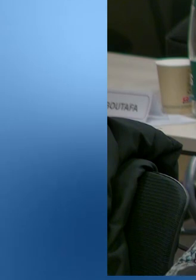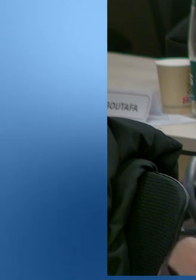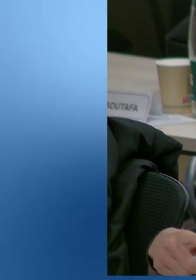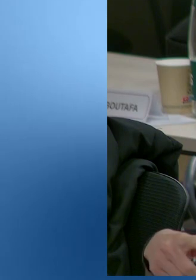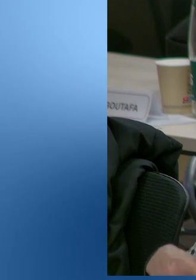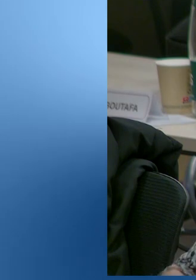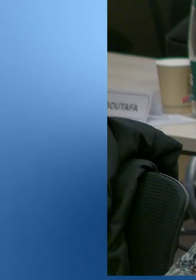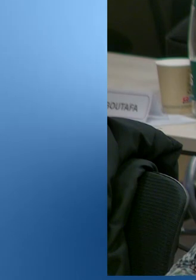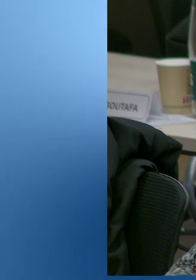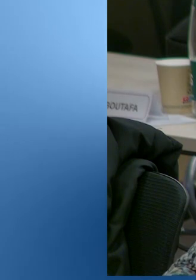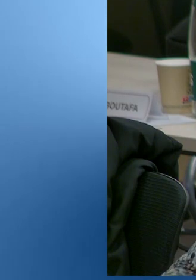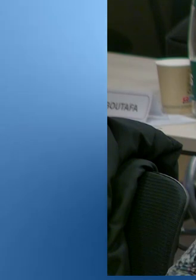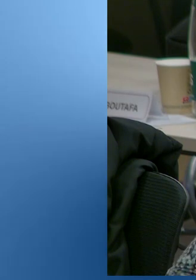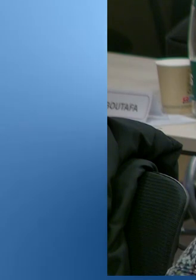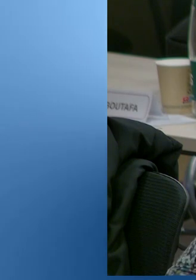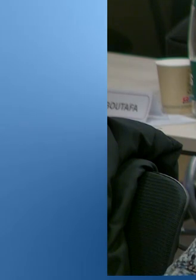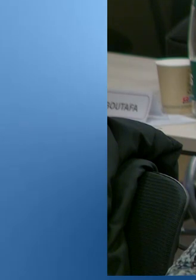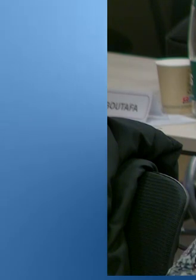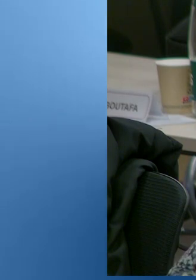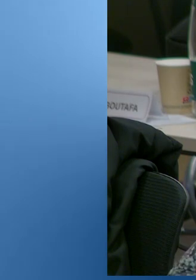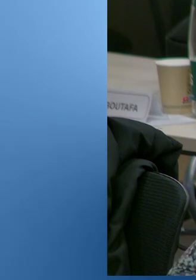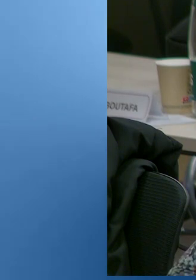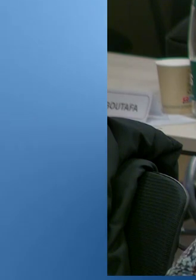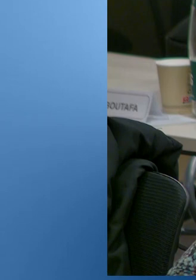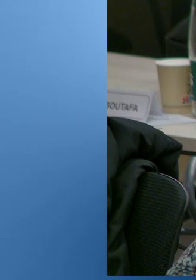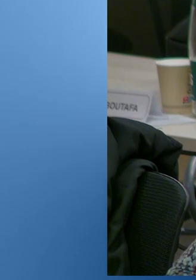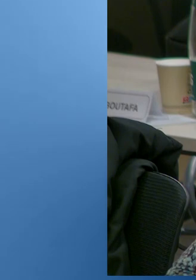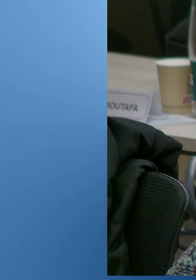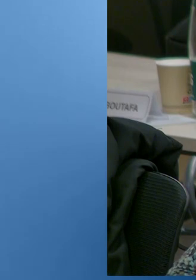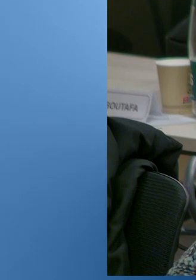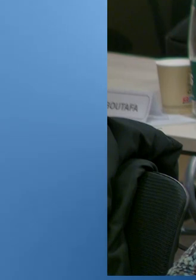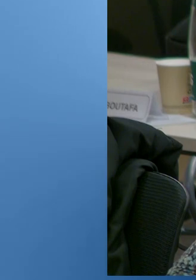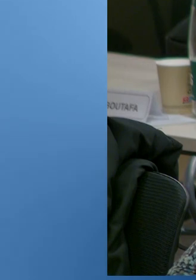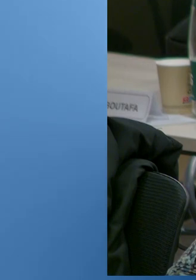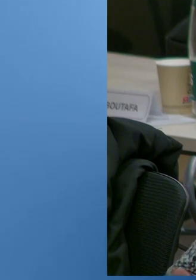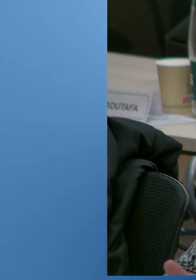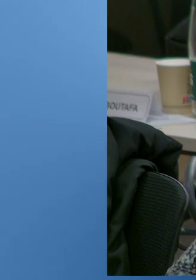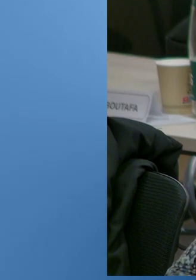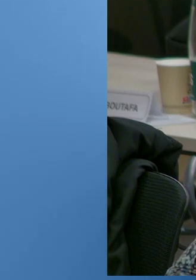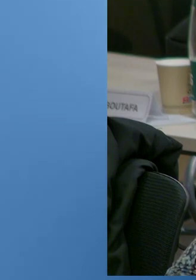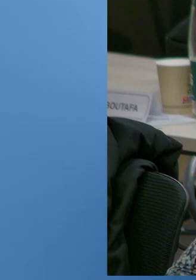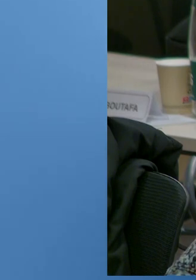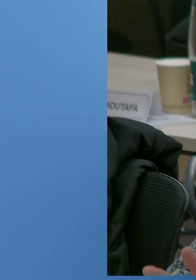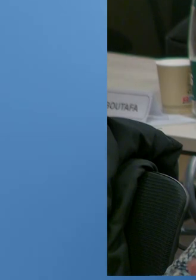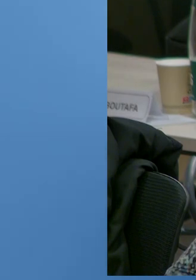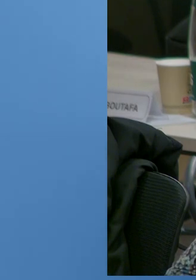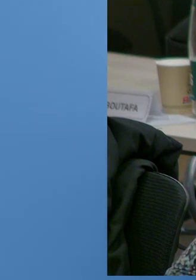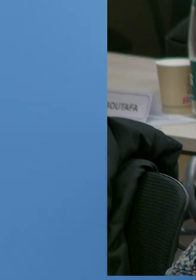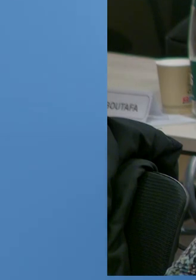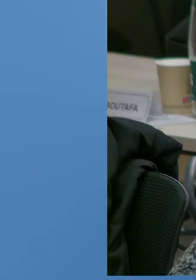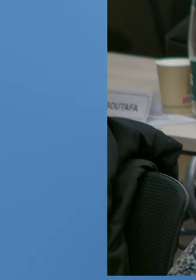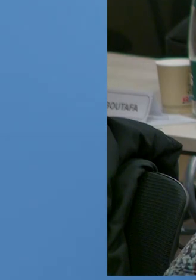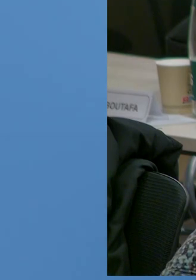rajouter ni ni modifier les horaires et honnêtement on a tous un boulot voilà finir à 3h du matin c'est pas